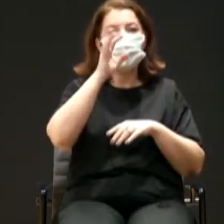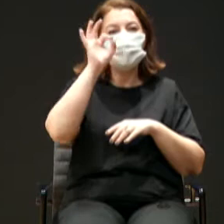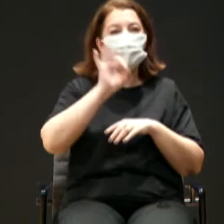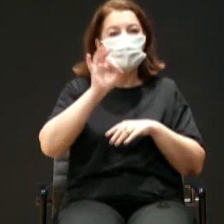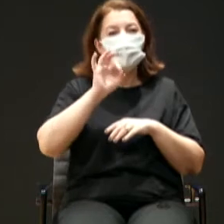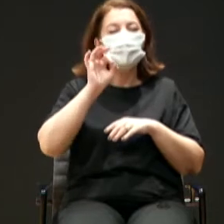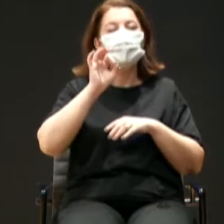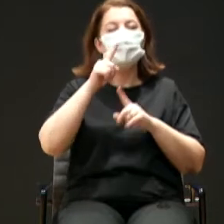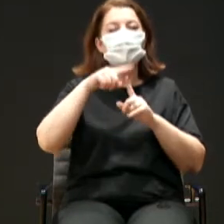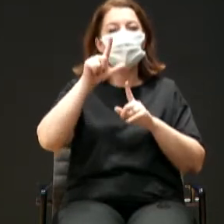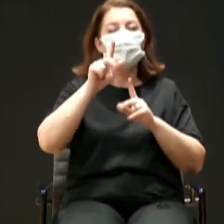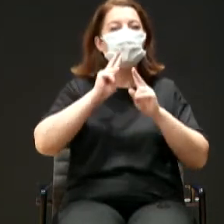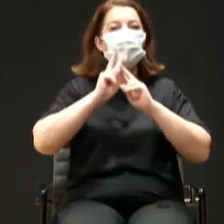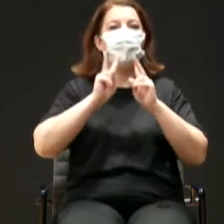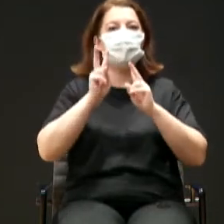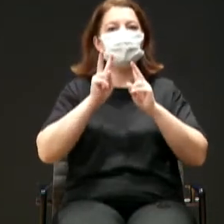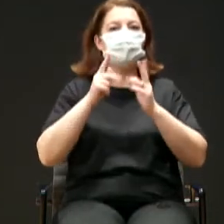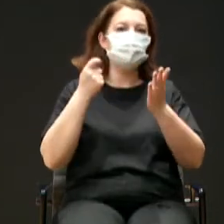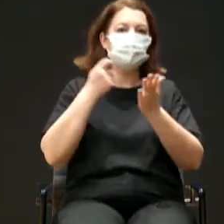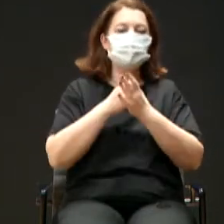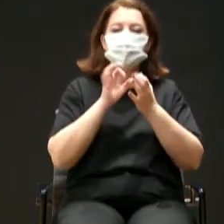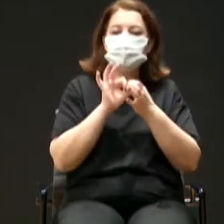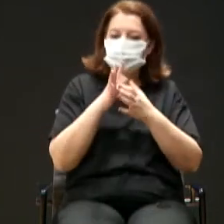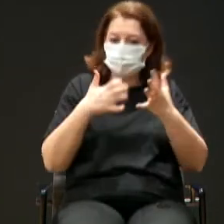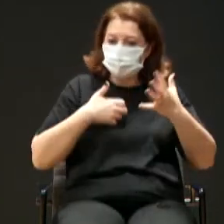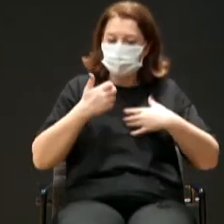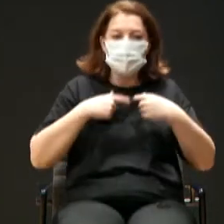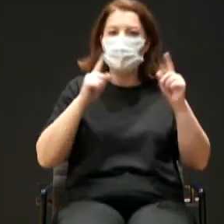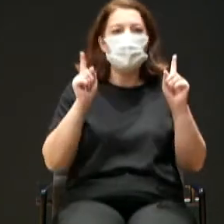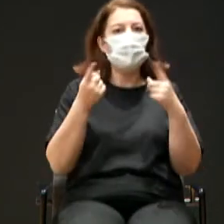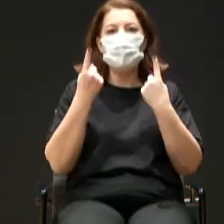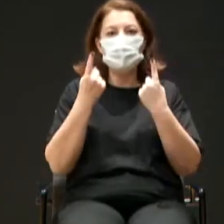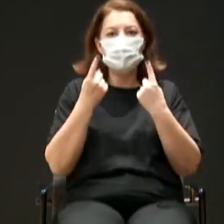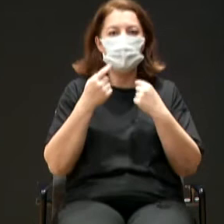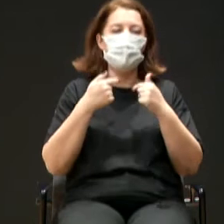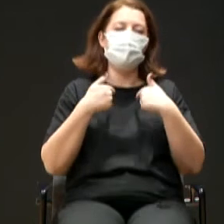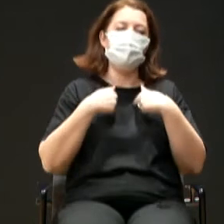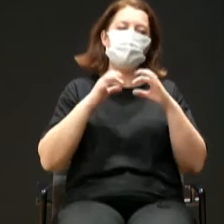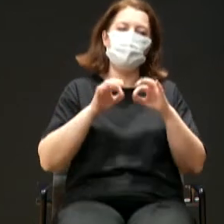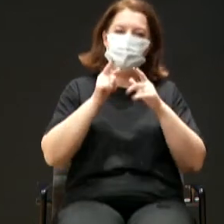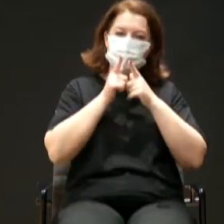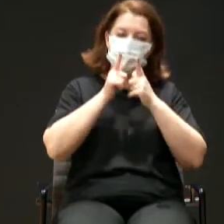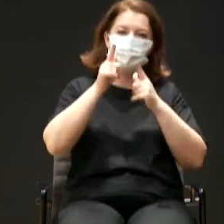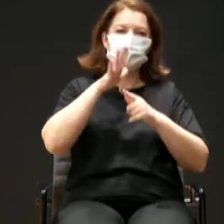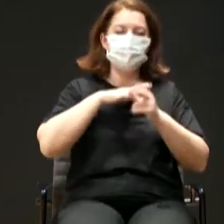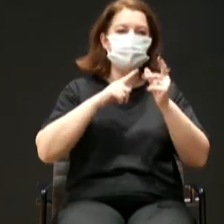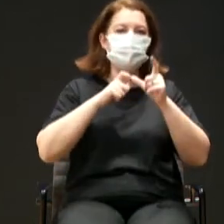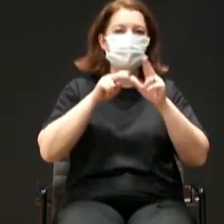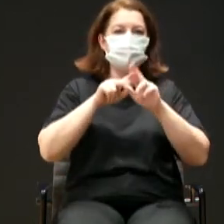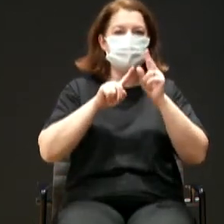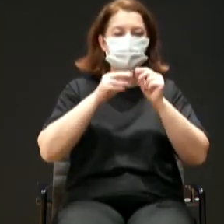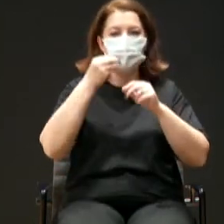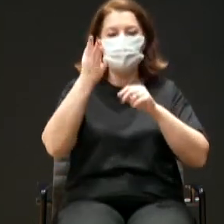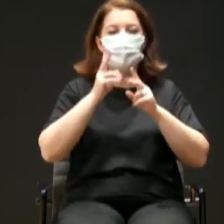TL'lik elektrik tüketiyor. Nasıl baş edecek bununla? Ben buradan çağrı yapmak istiyorum. İSKİ'ye